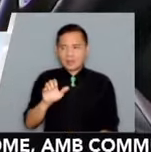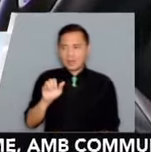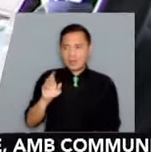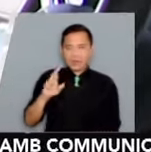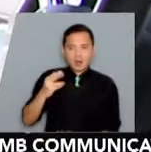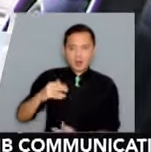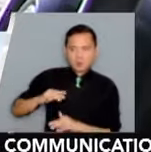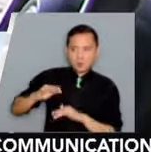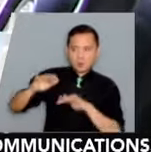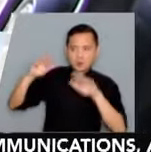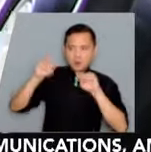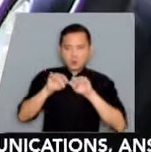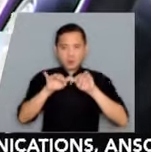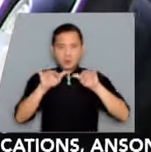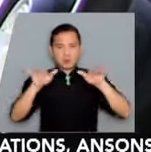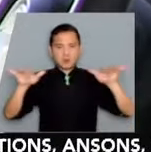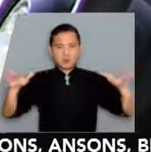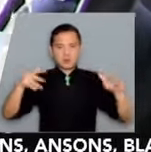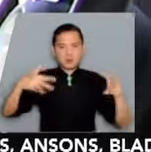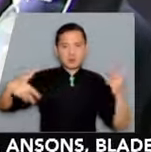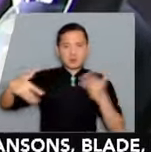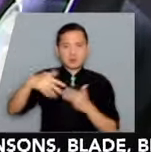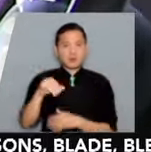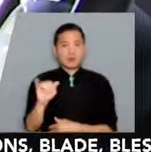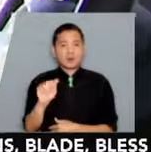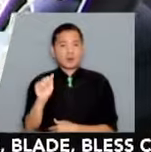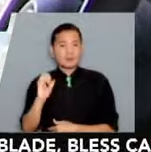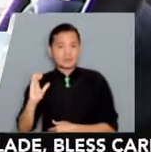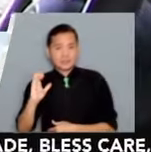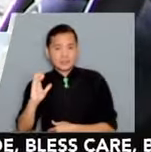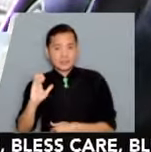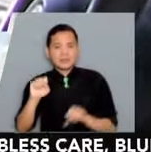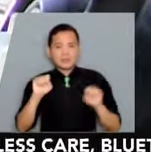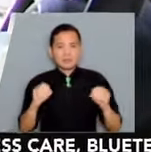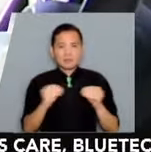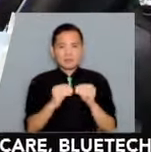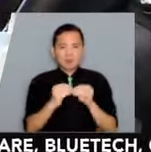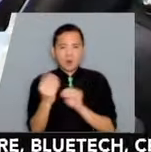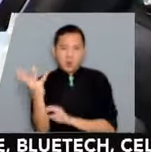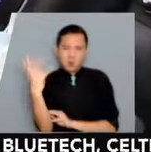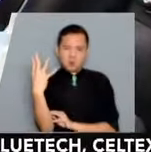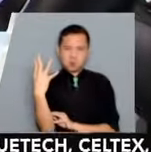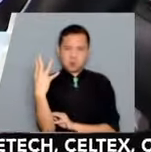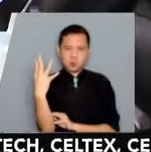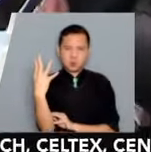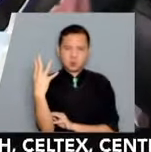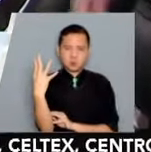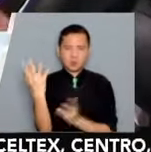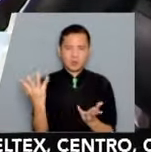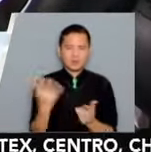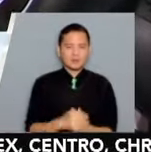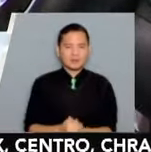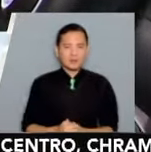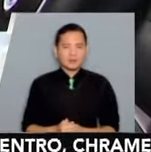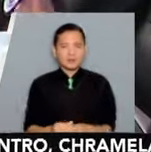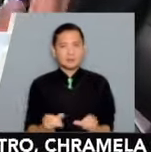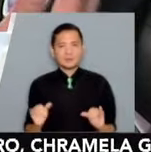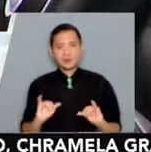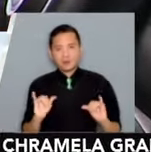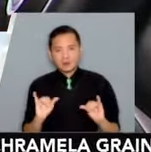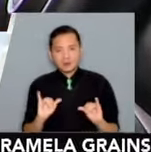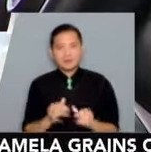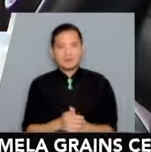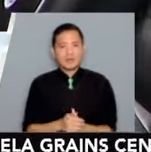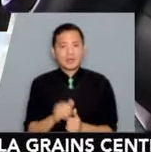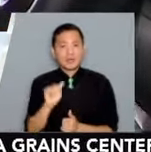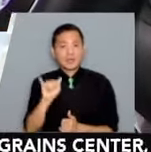the car. You can also put on the aircon much stronger in terms of the fan. You can also circulate the air to bring in